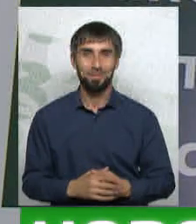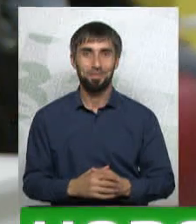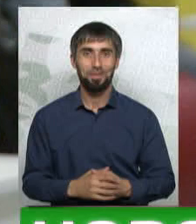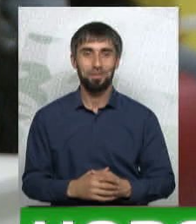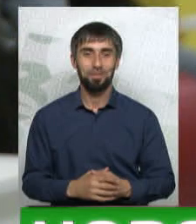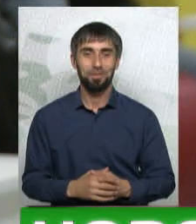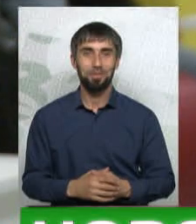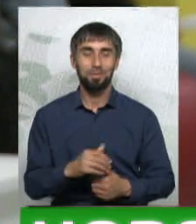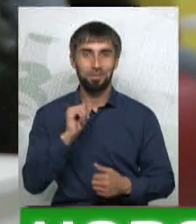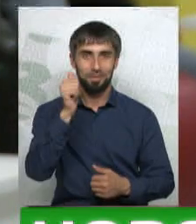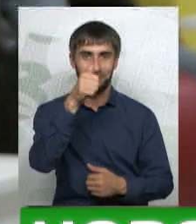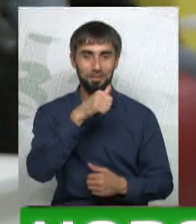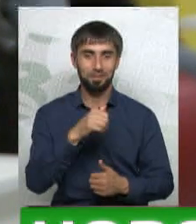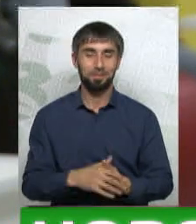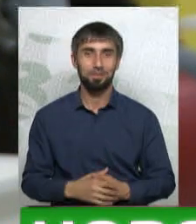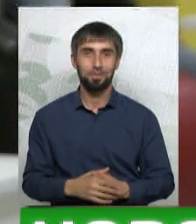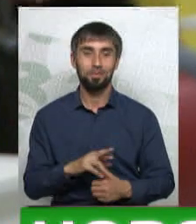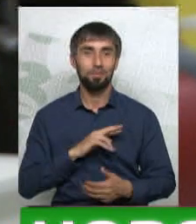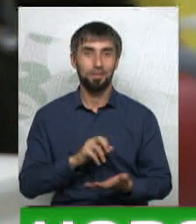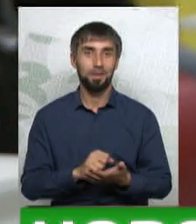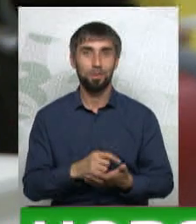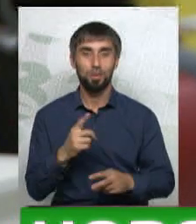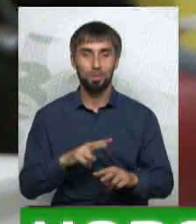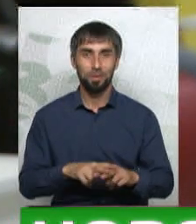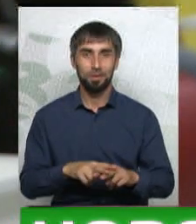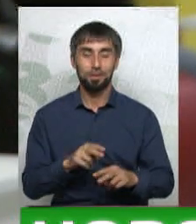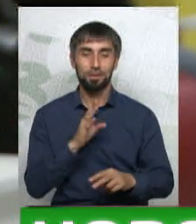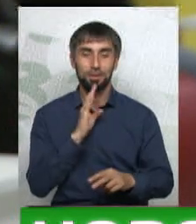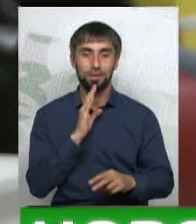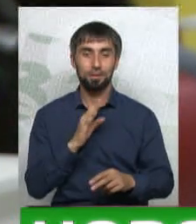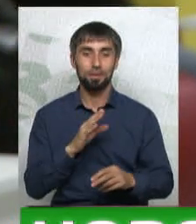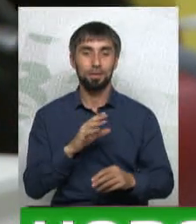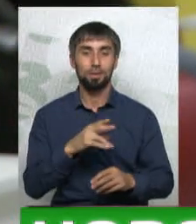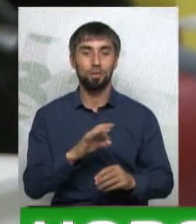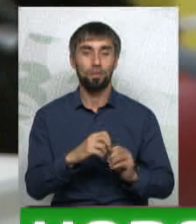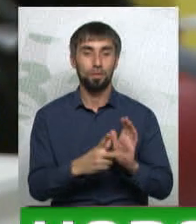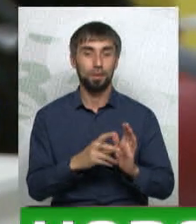турнире. В прошлом году я заняла первое место. Девочке 17 лет.